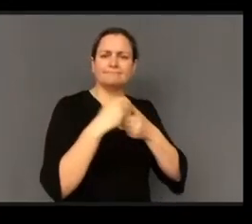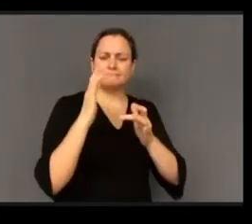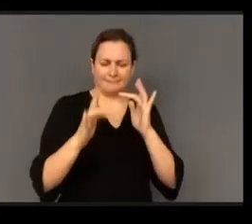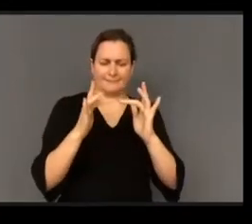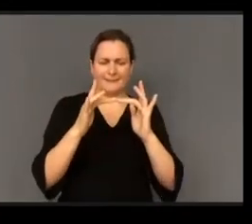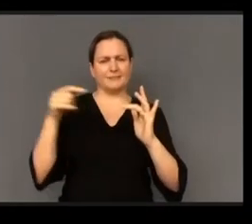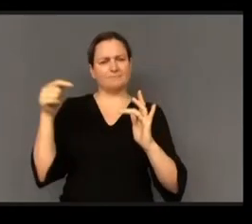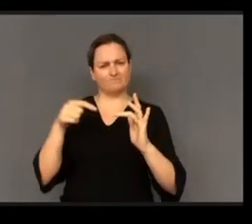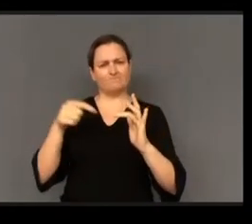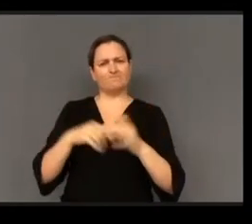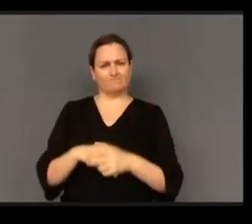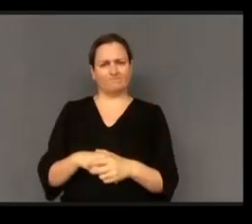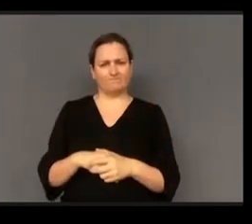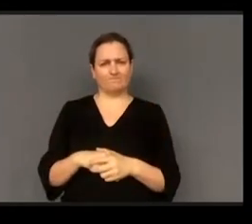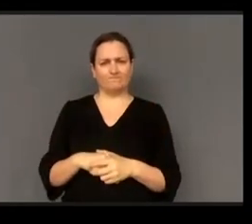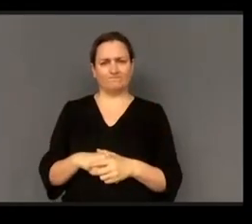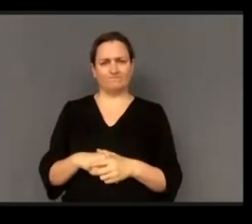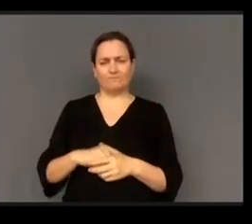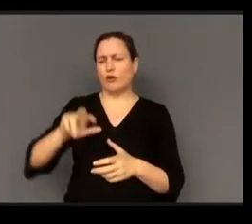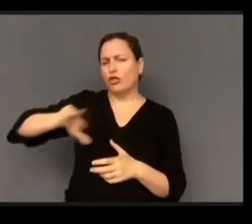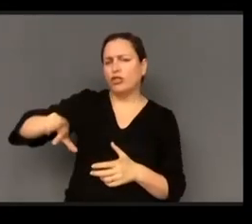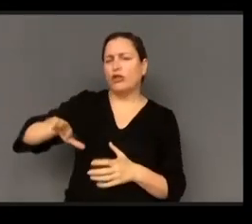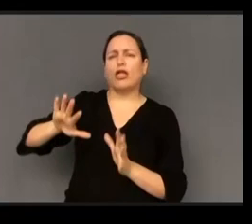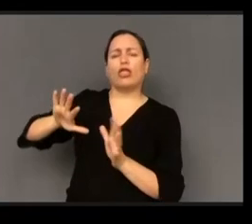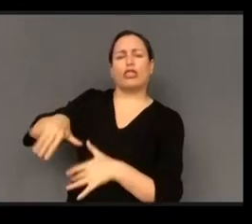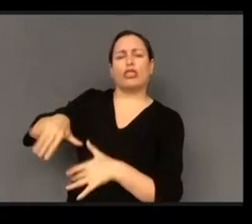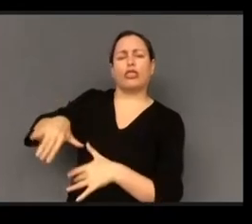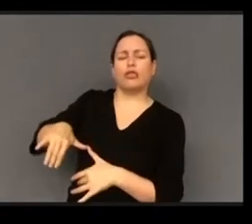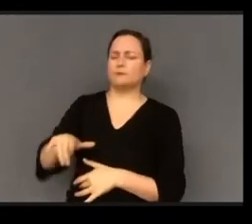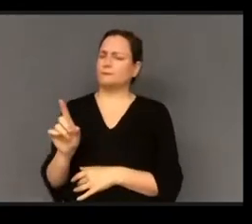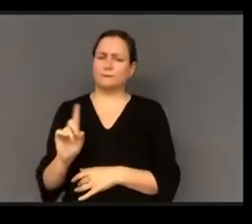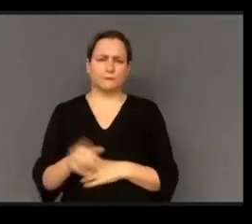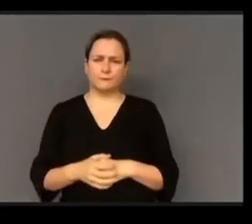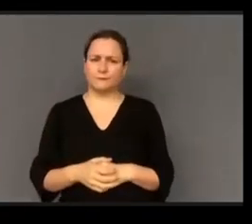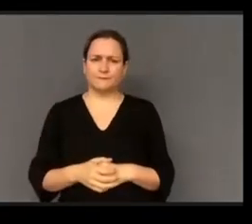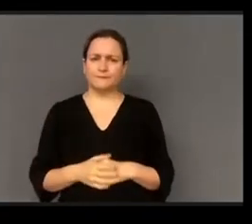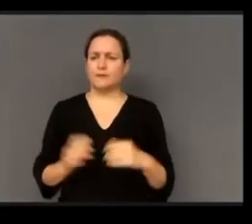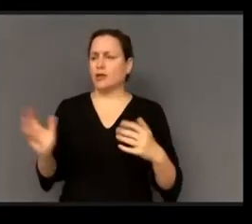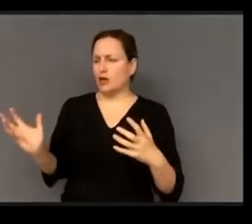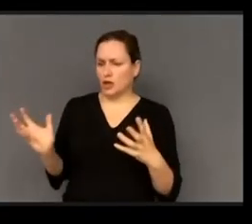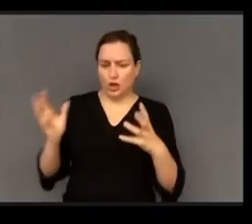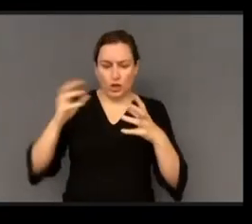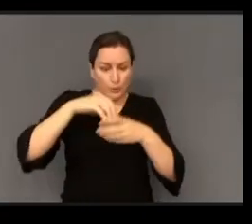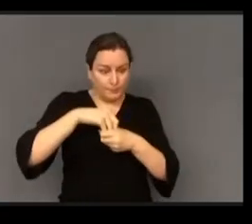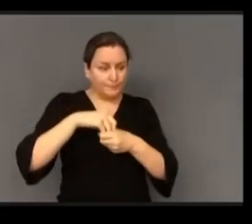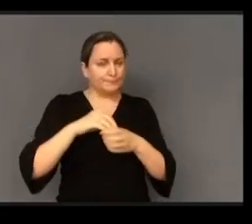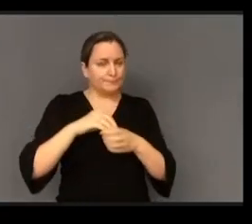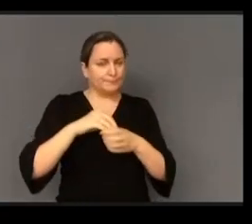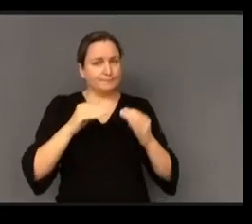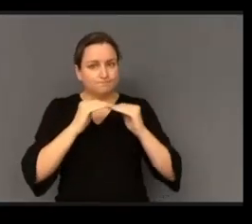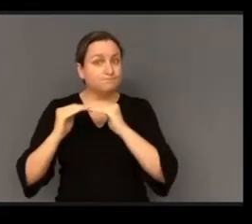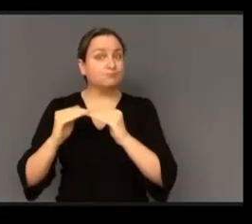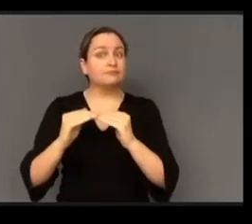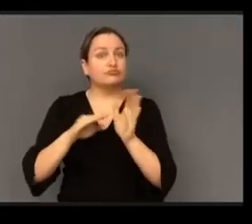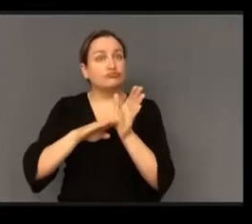队，并且呢，为人类开创可持续发展的未来。